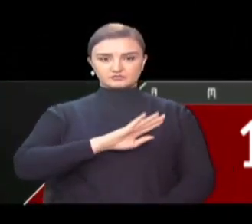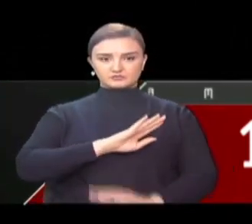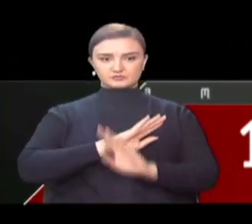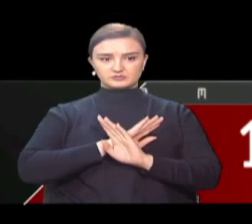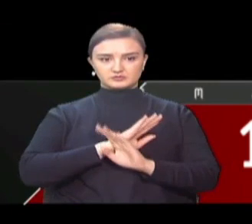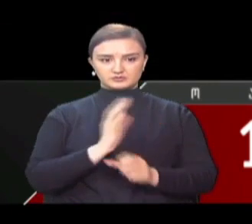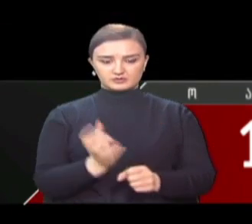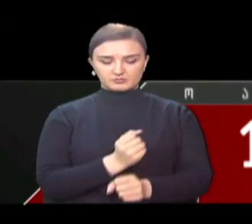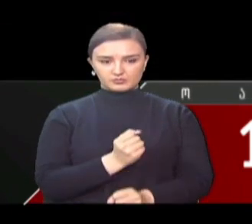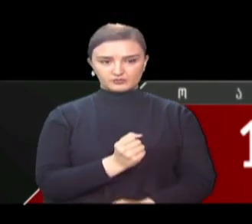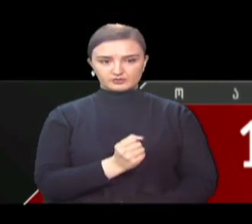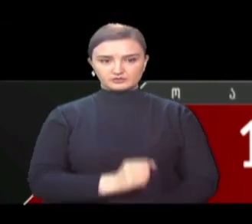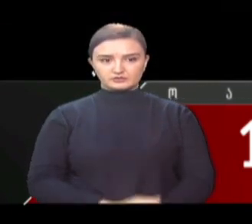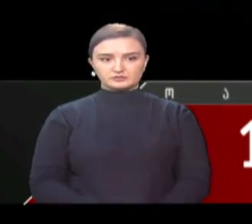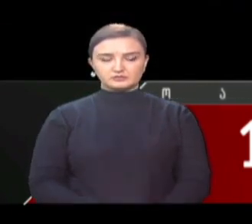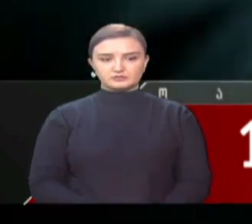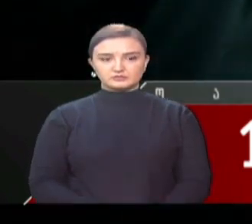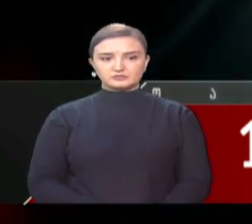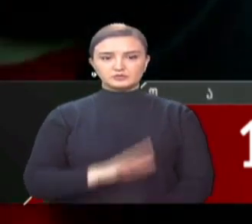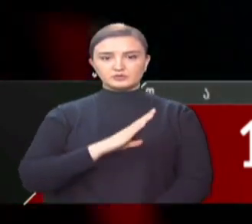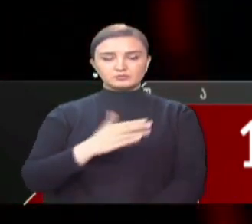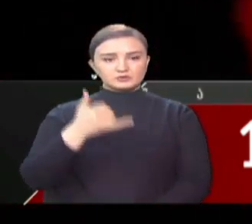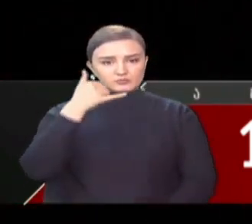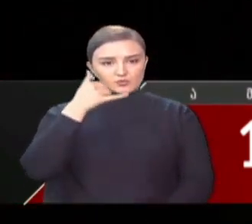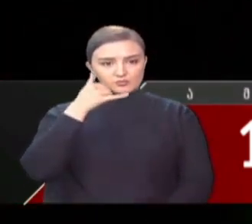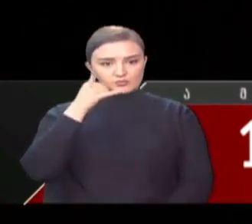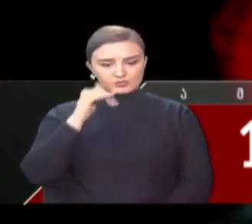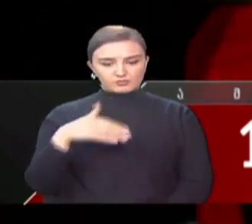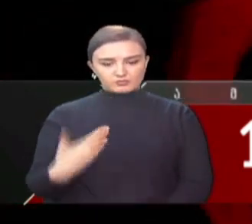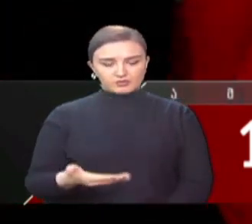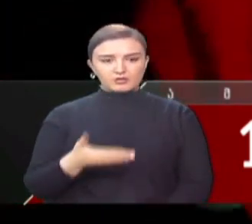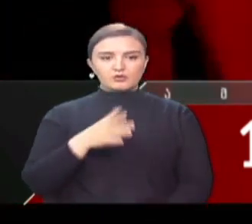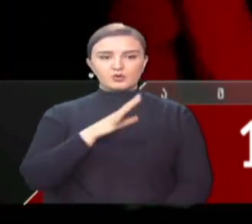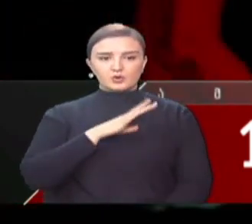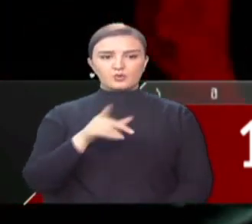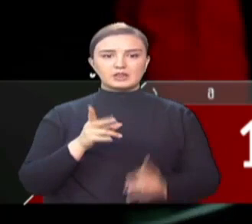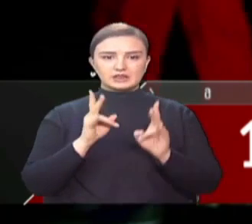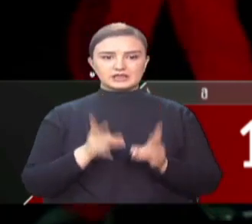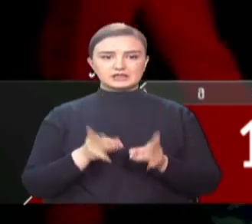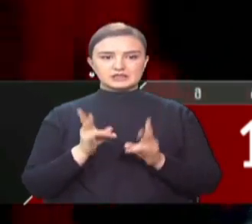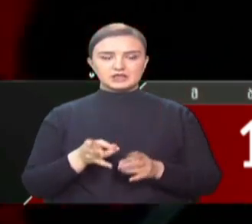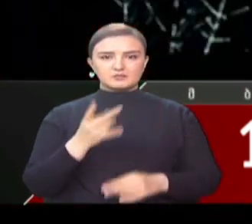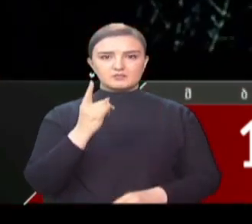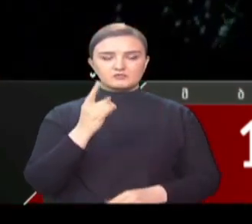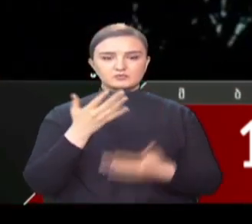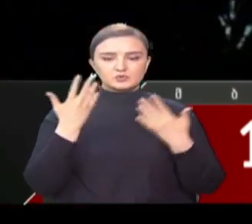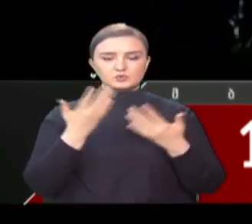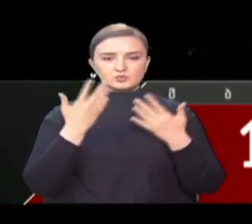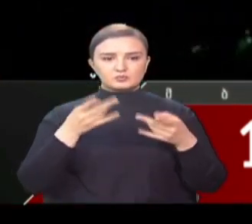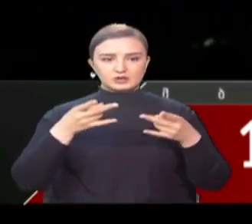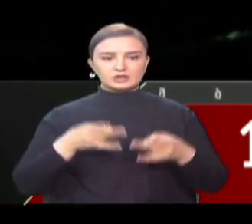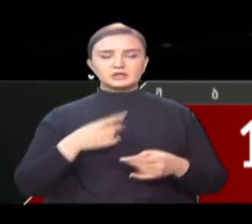აღმოაჩინეს, იყო მისი მობილური ტელეფონი, მას ჰქონდა დაზიანება, მცირე მსუბუქი